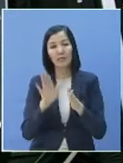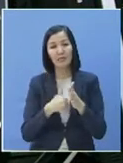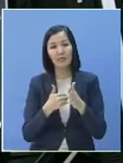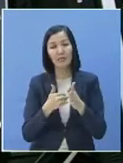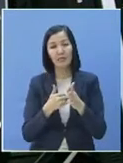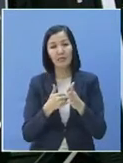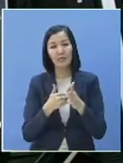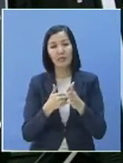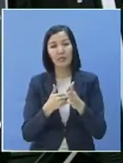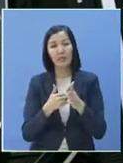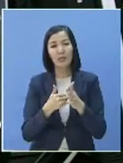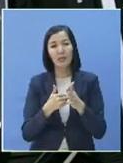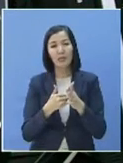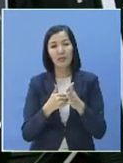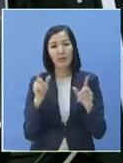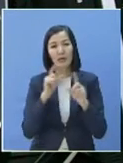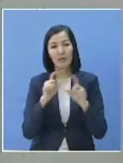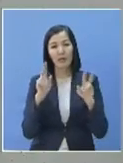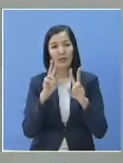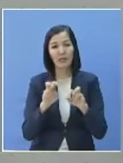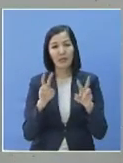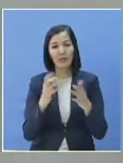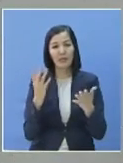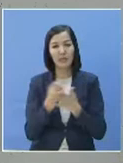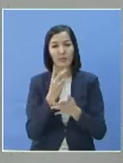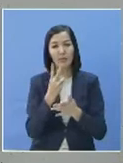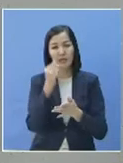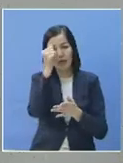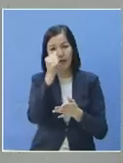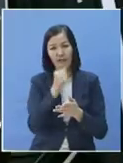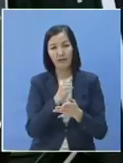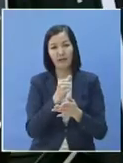шығарындыларды шығарып жатқан объектілерді анықтау. Екі айдың ішінде